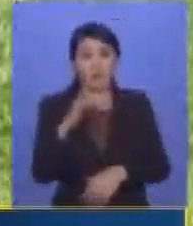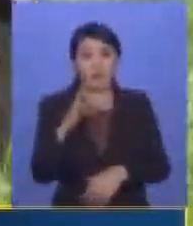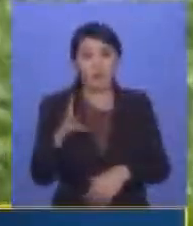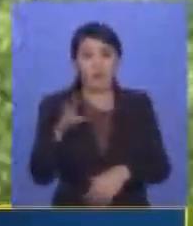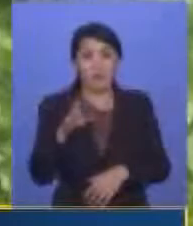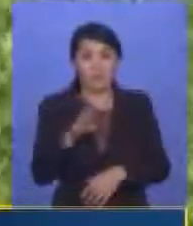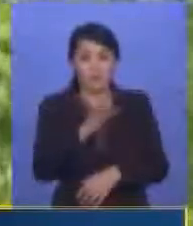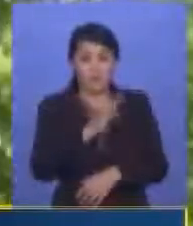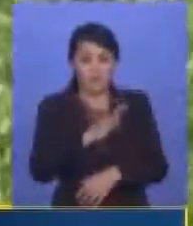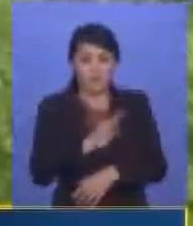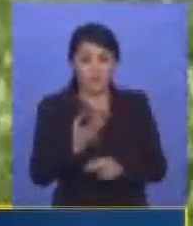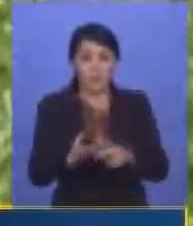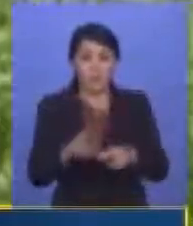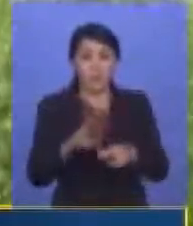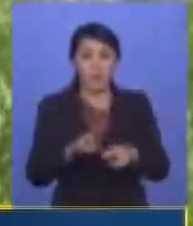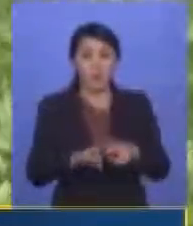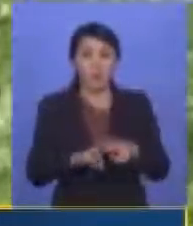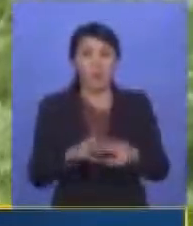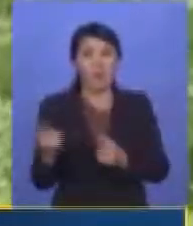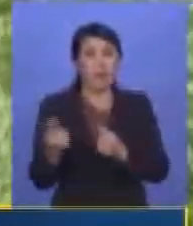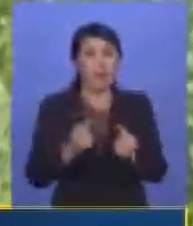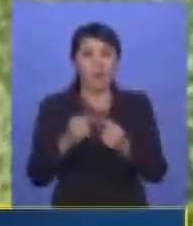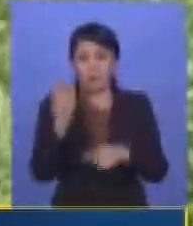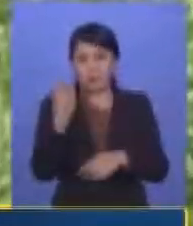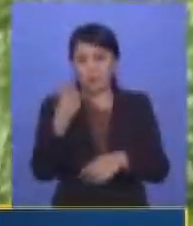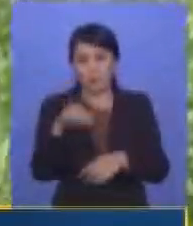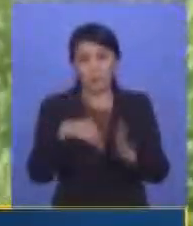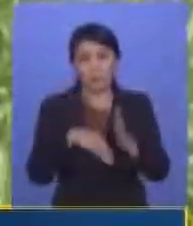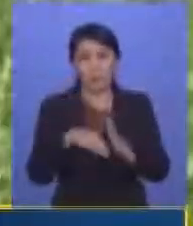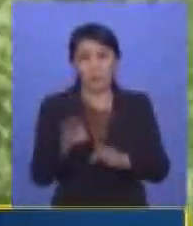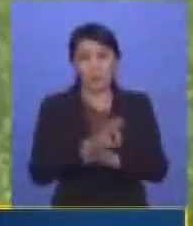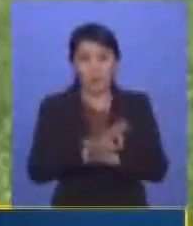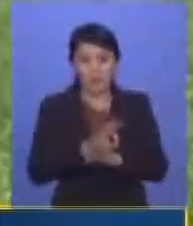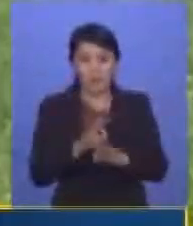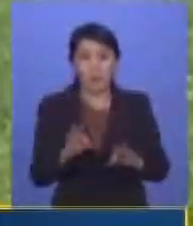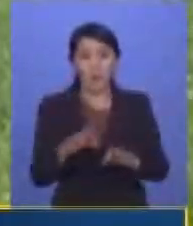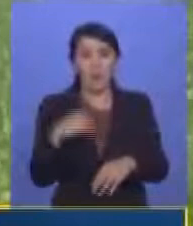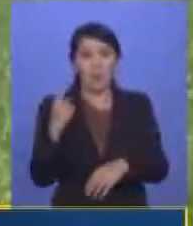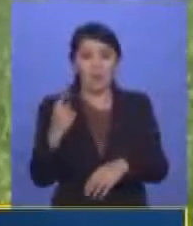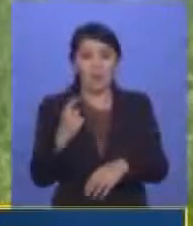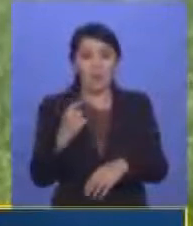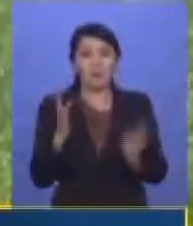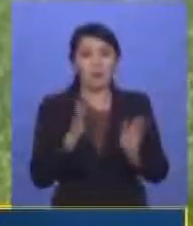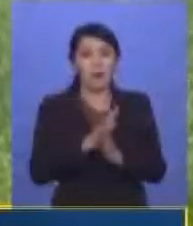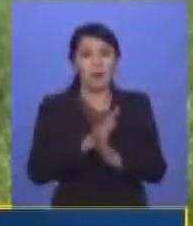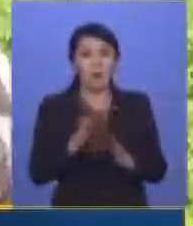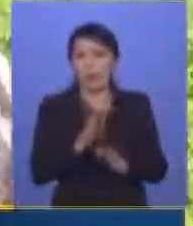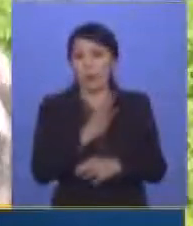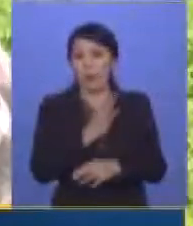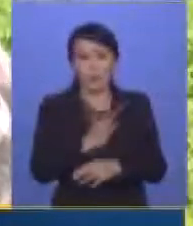агротехнологияны енгізген. Соның арқасында егіннің сапасы артып, еңбек шығын азаяды. Сондай-ақ фермерлер ауа райына тәуелді